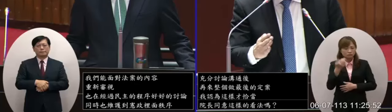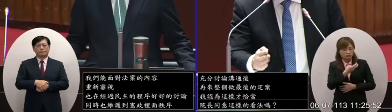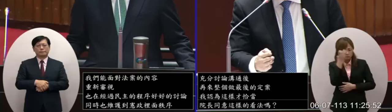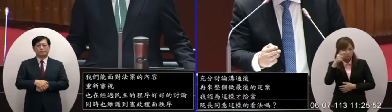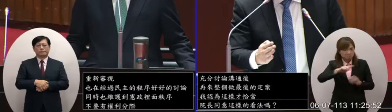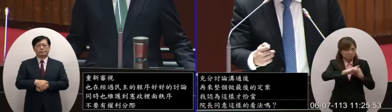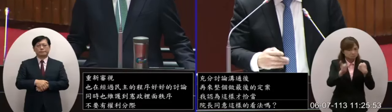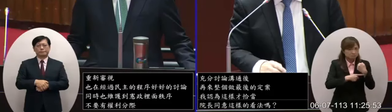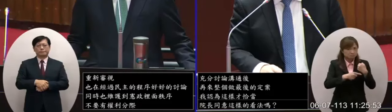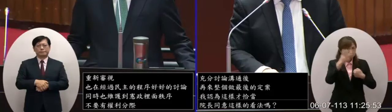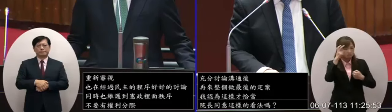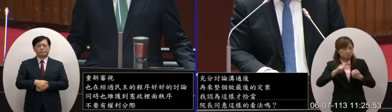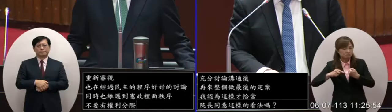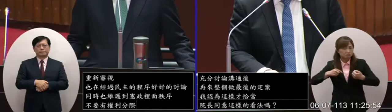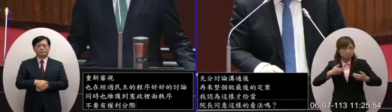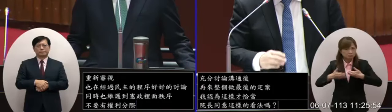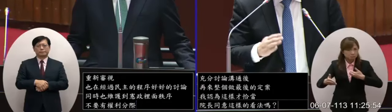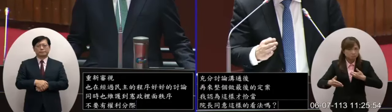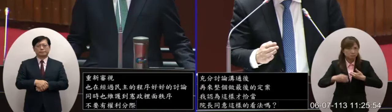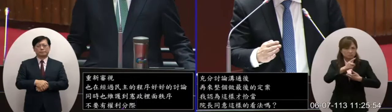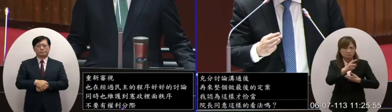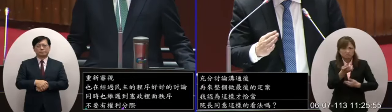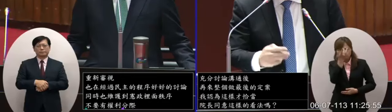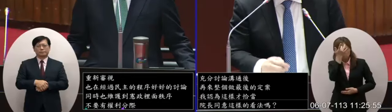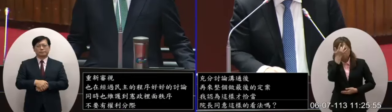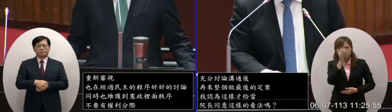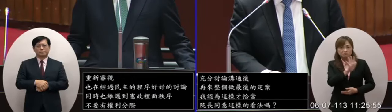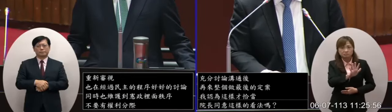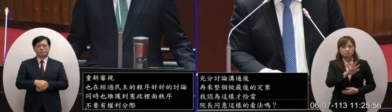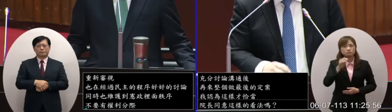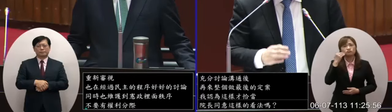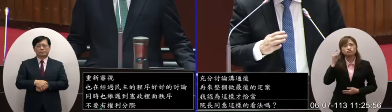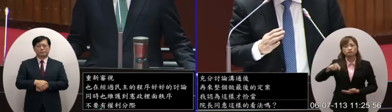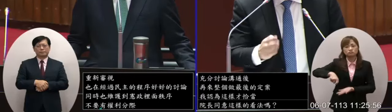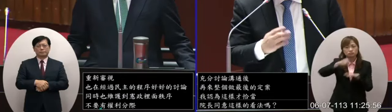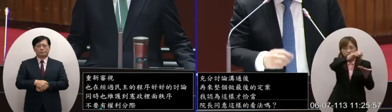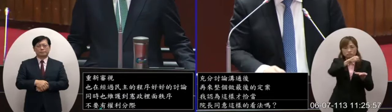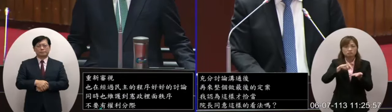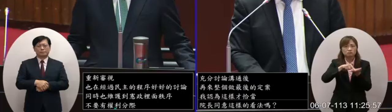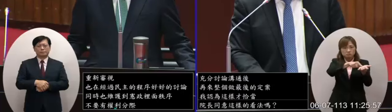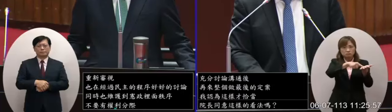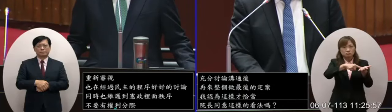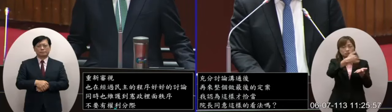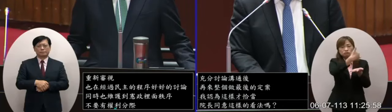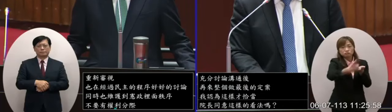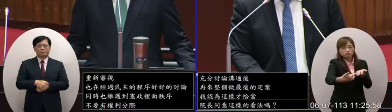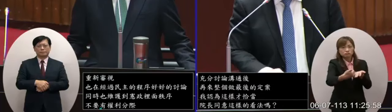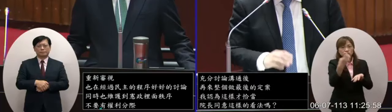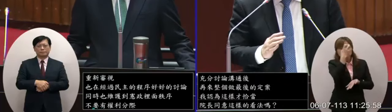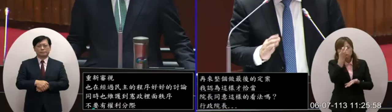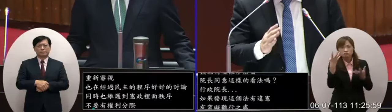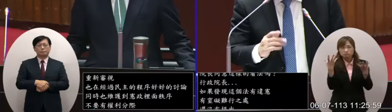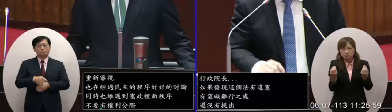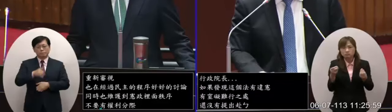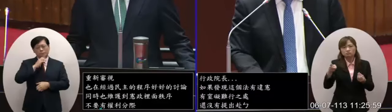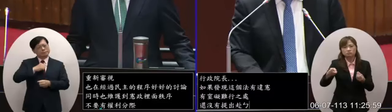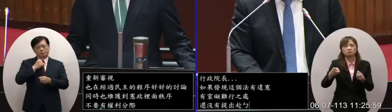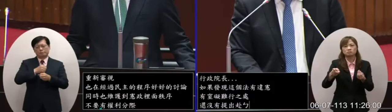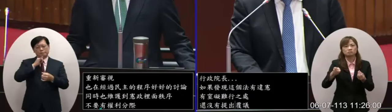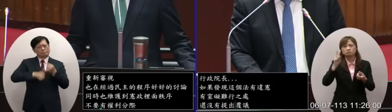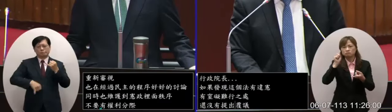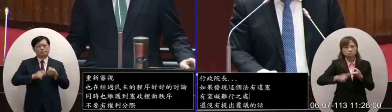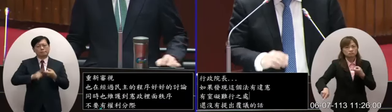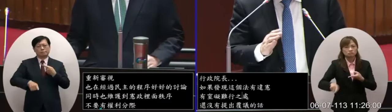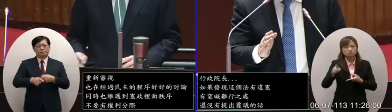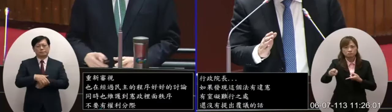个法是有违宪、是有自然难行的之处，还没有提出复议的话，这个将来在历史上都会记下一笔。我想这也是违反的 失